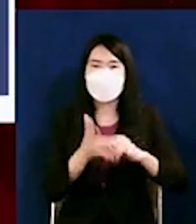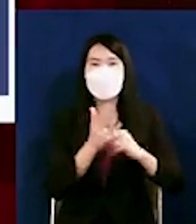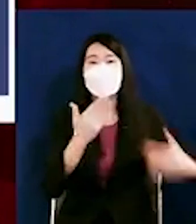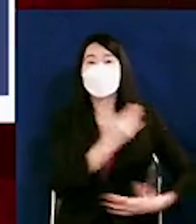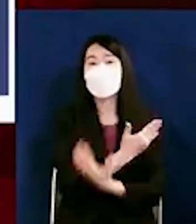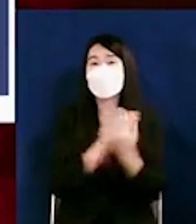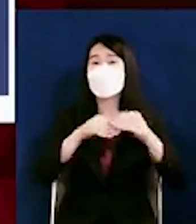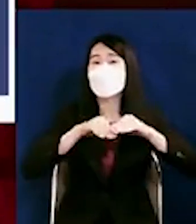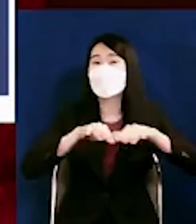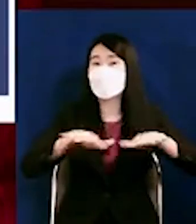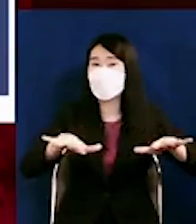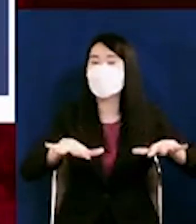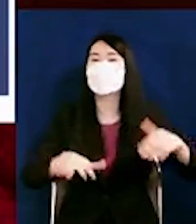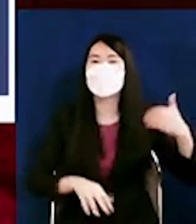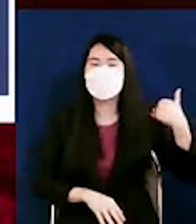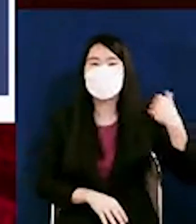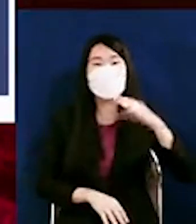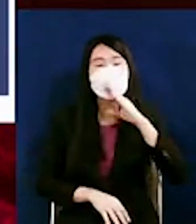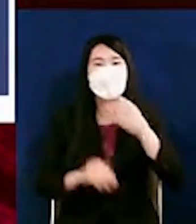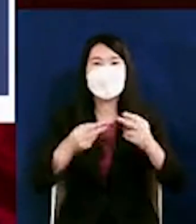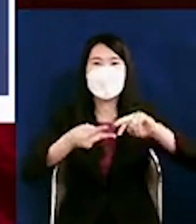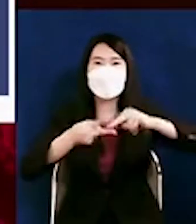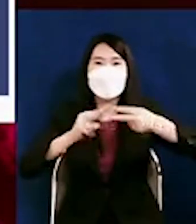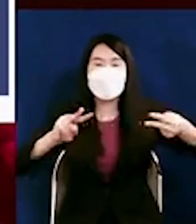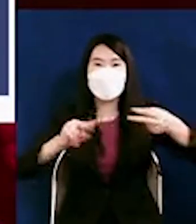จายเนี่ยมันเพิ่มขึ้นจากเดลต้าปกติประมาณ